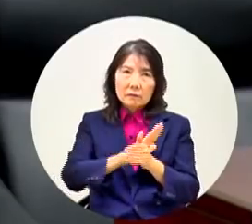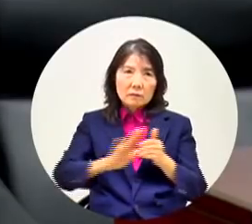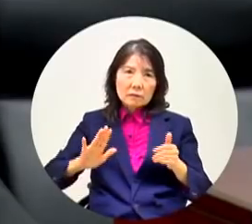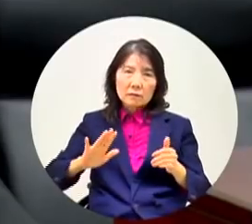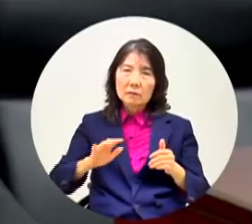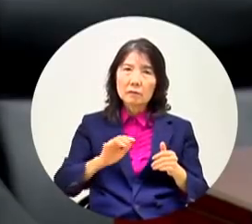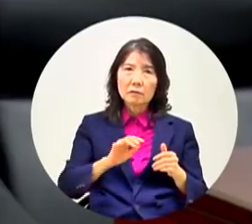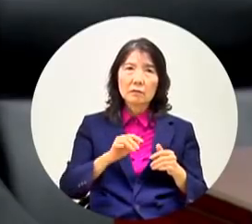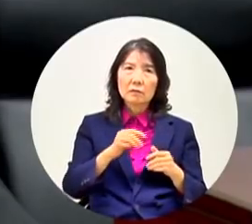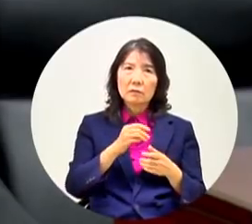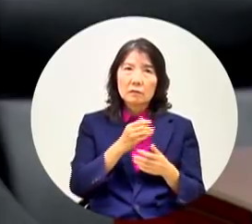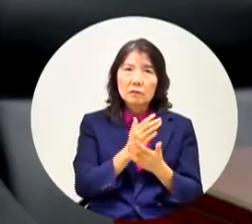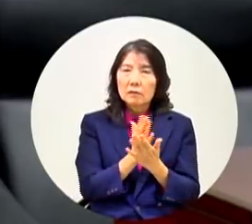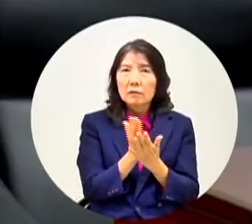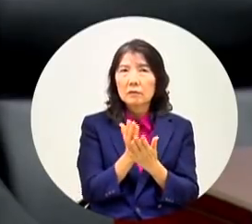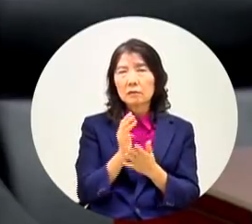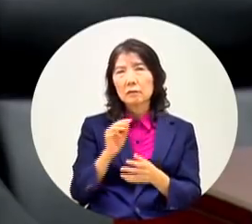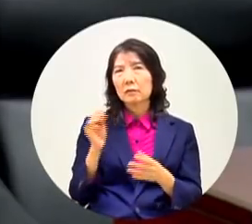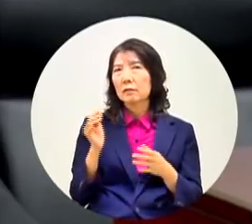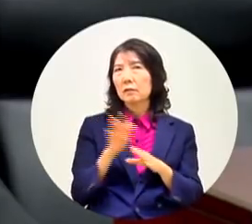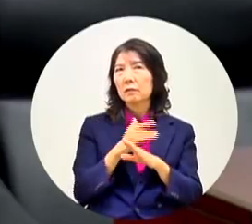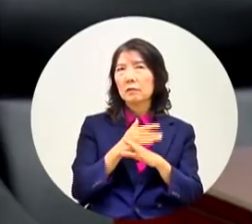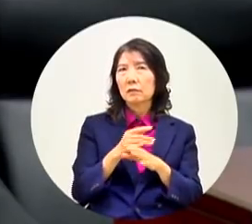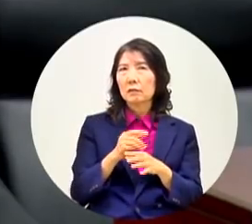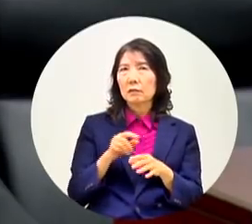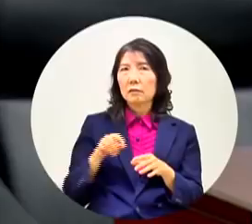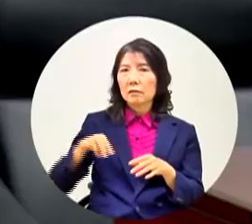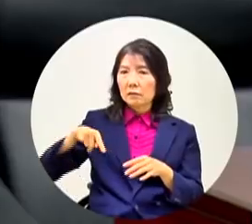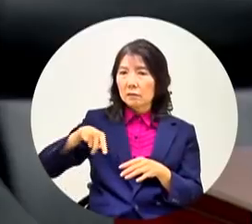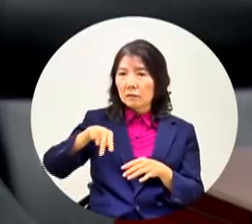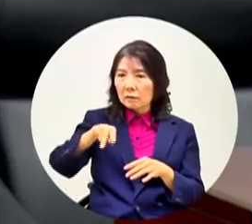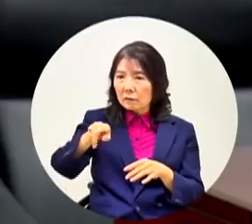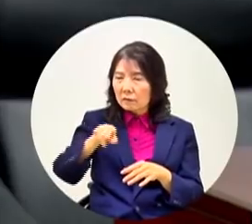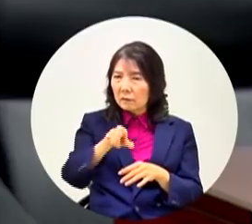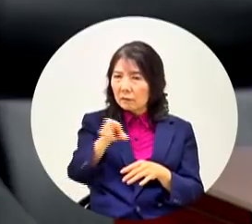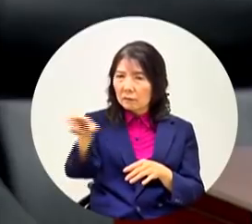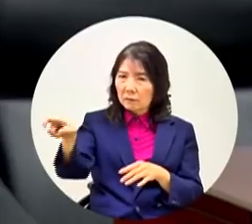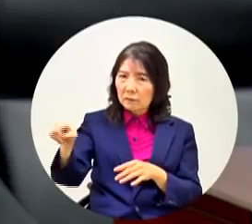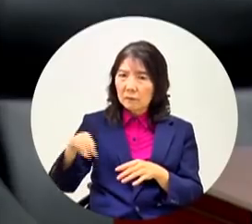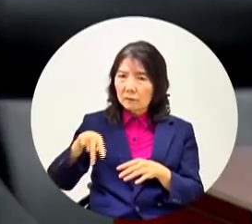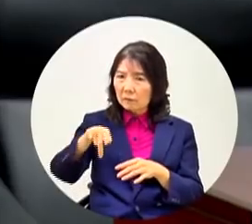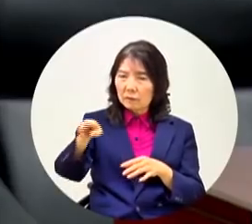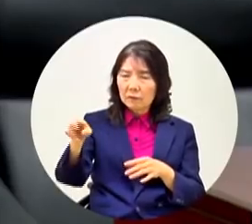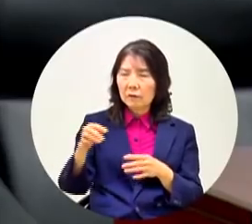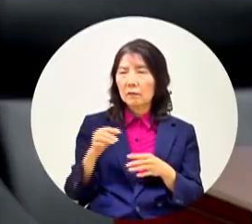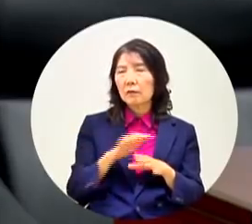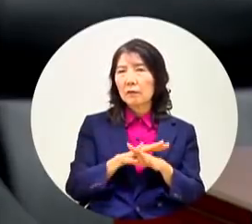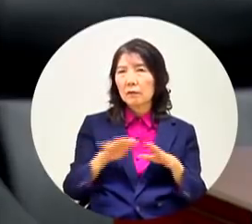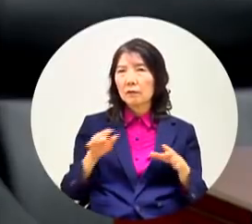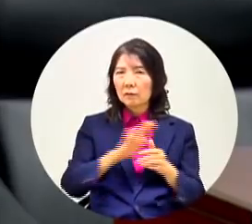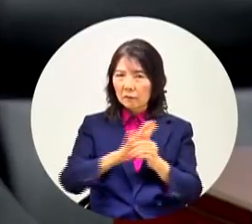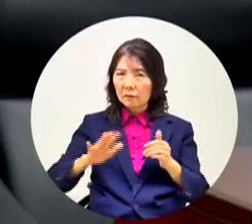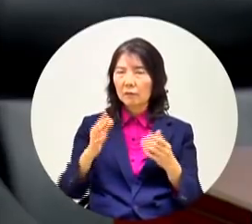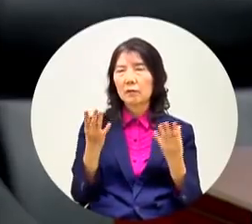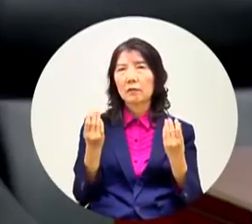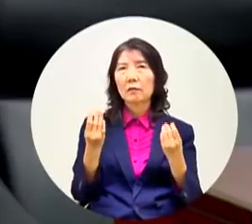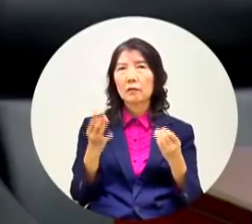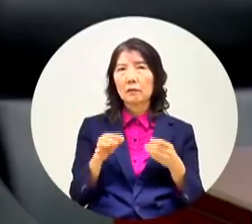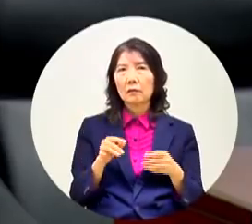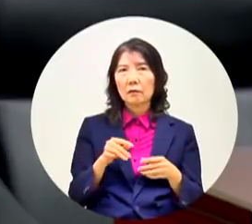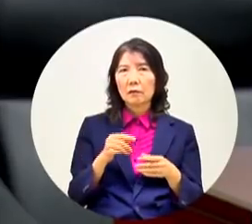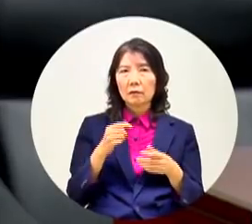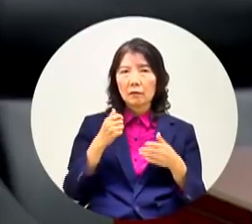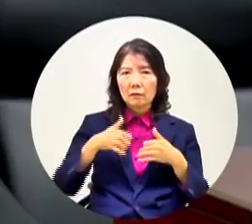通。嘛，没妨害到任何一人用路人的行车安全，全部没有，包括每一个巷